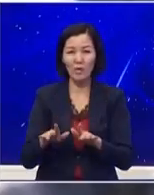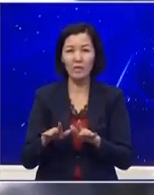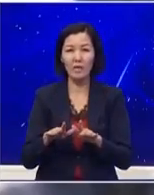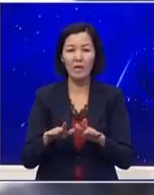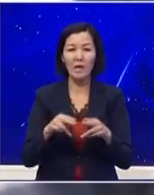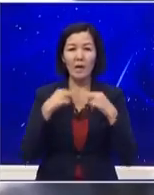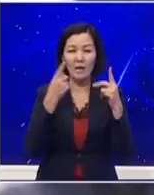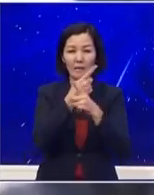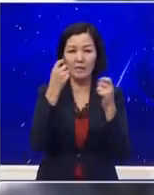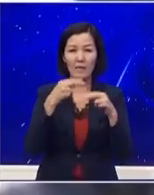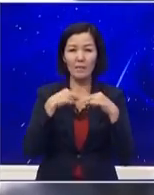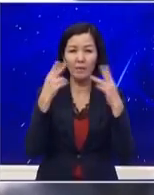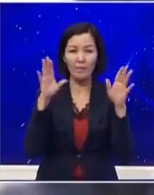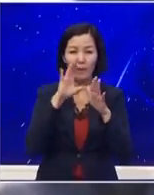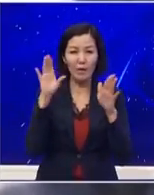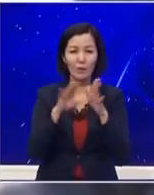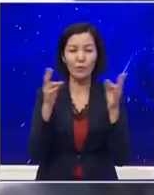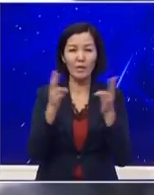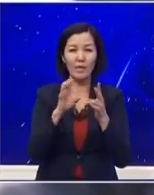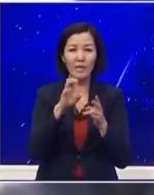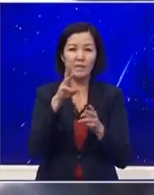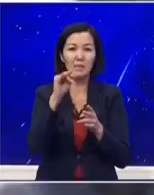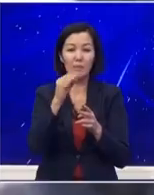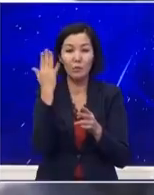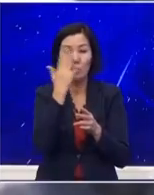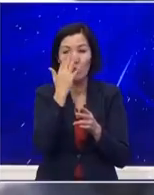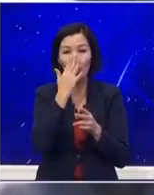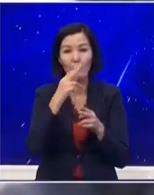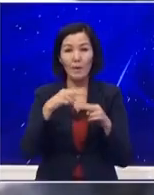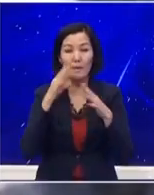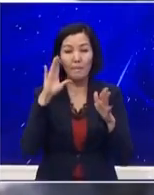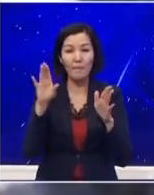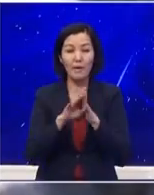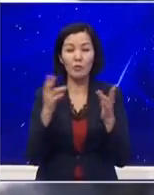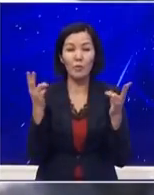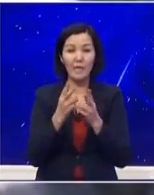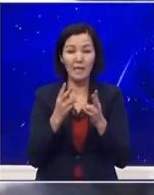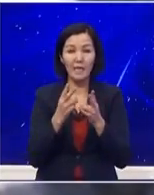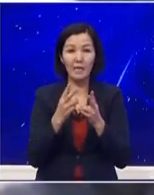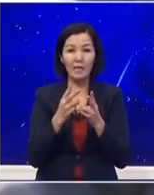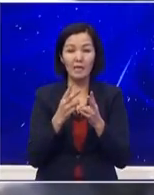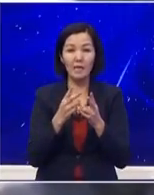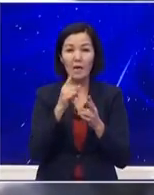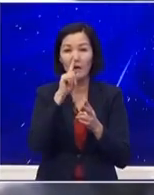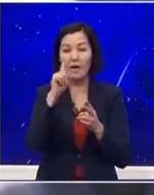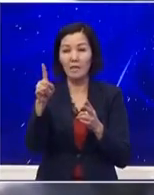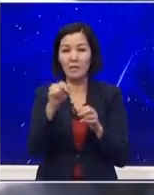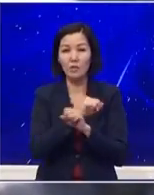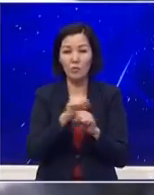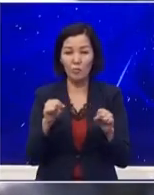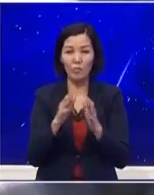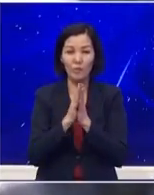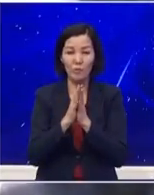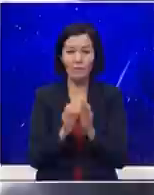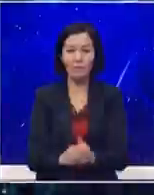дауылды ескертпелерді елемеуге болмайды. СМС хабарламаларда көрсетілген бағыттар бойынша қозғалысты шектеу керек деп жеткізгім